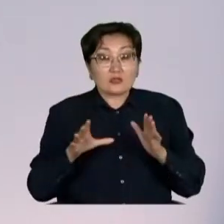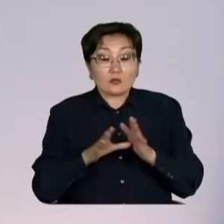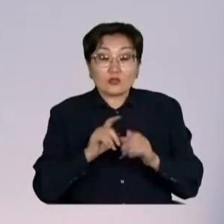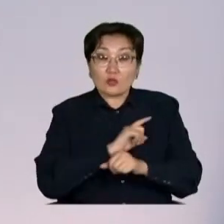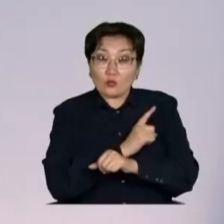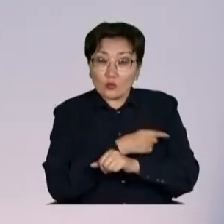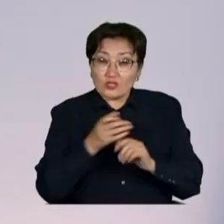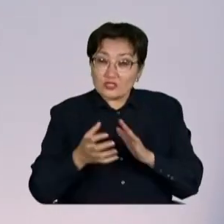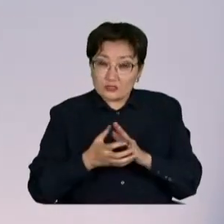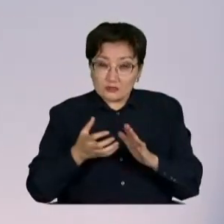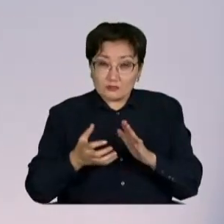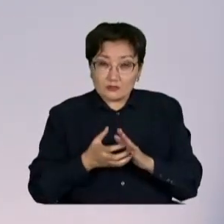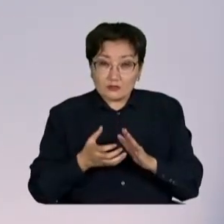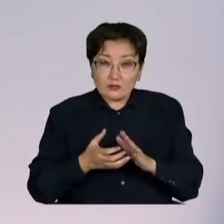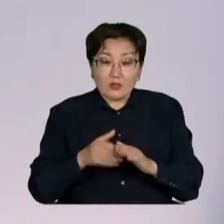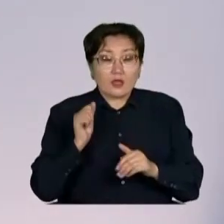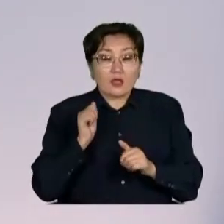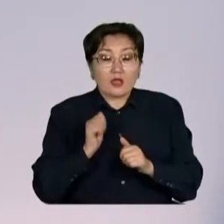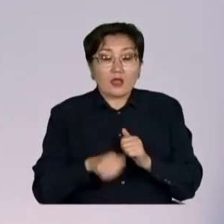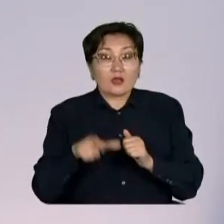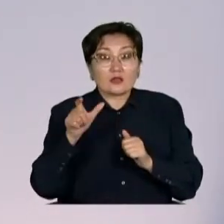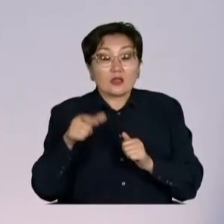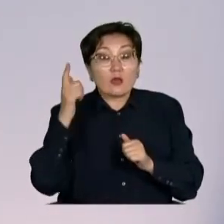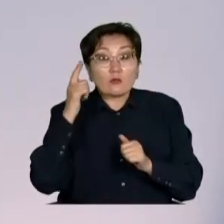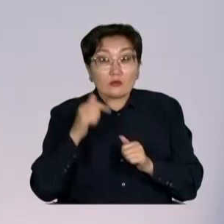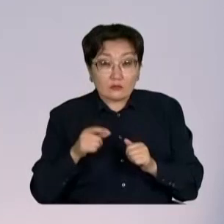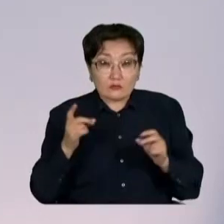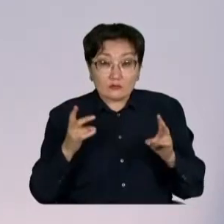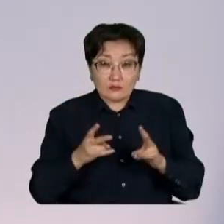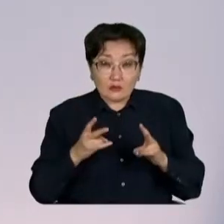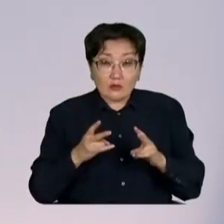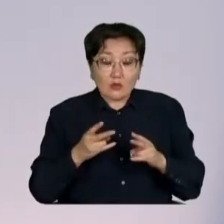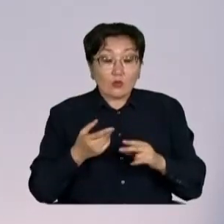қуаты жетіспейді. Оны әркімге мәлім. Оны біз